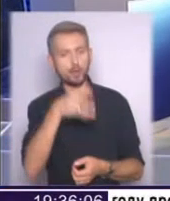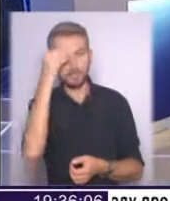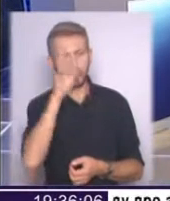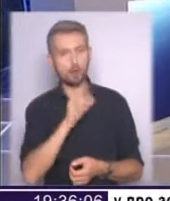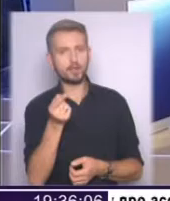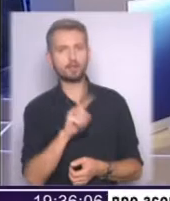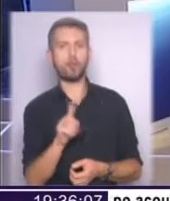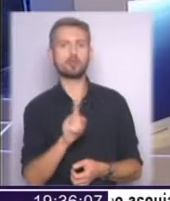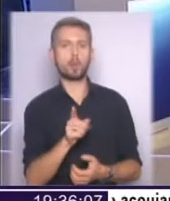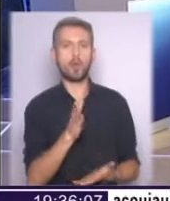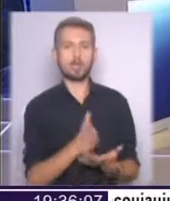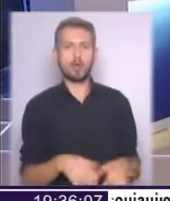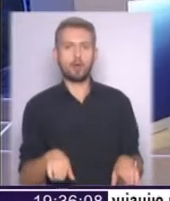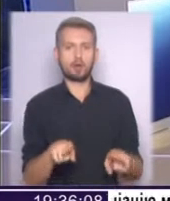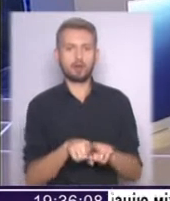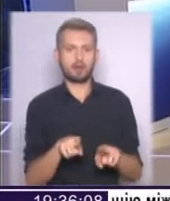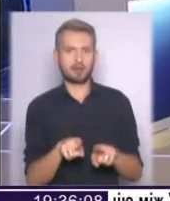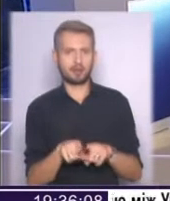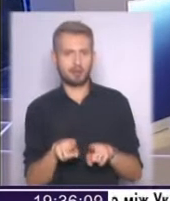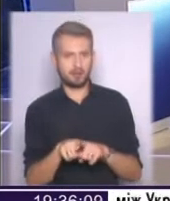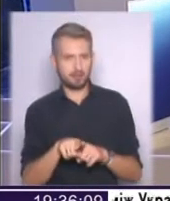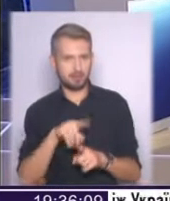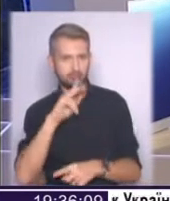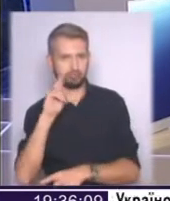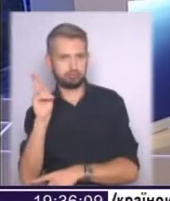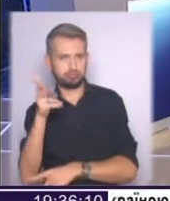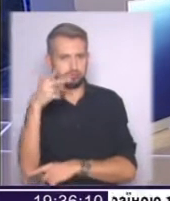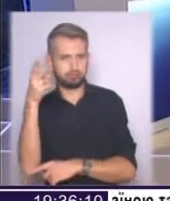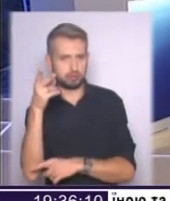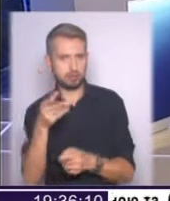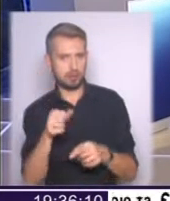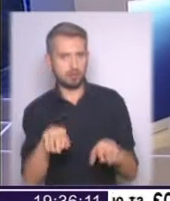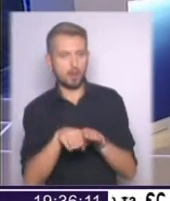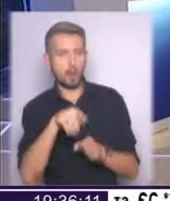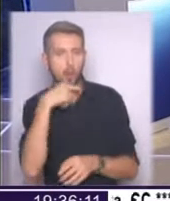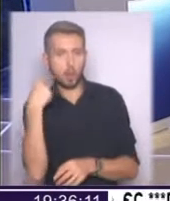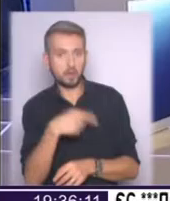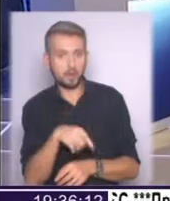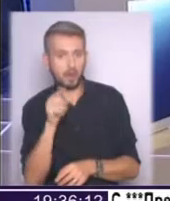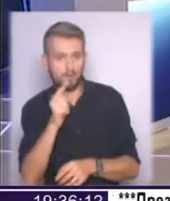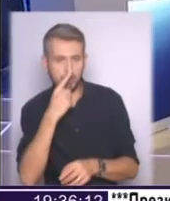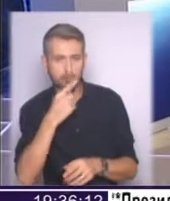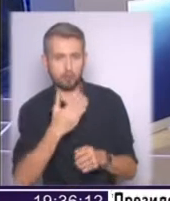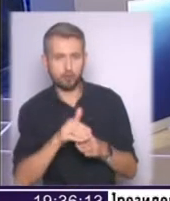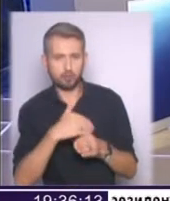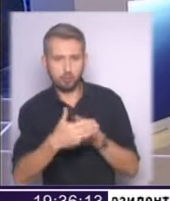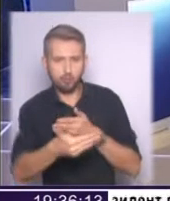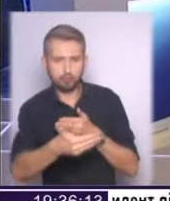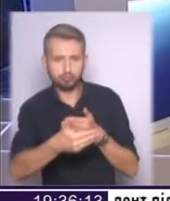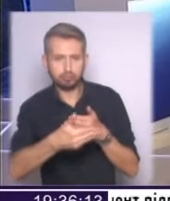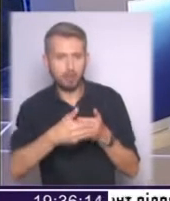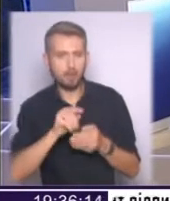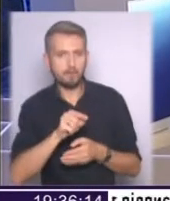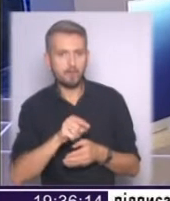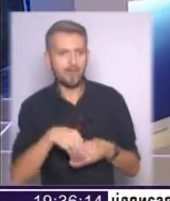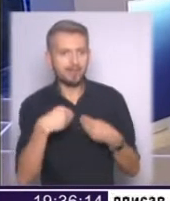того, що є отакий левіафан, знаєте, як Гоббс писав, тут можна порівняння провести, Росія, який підходить поступово, який не дає просто